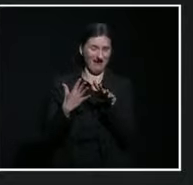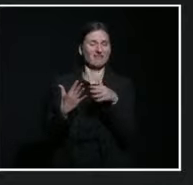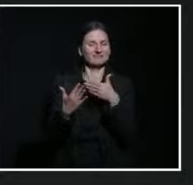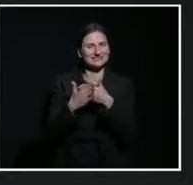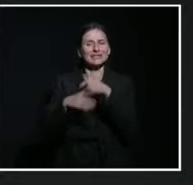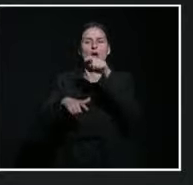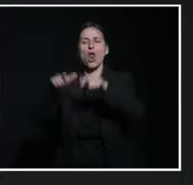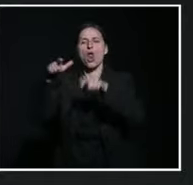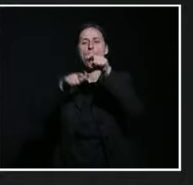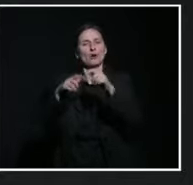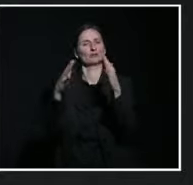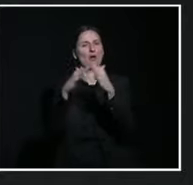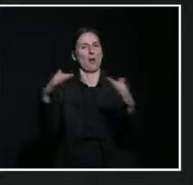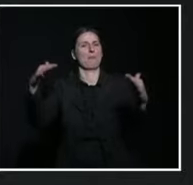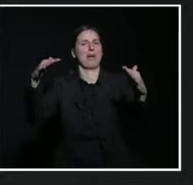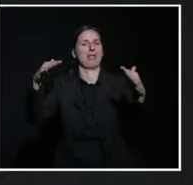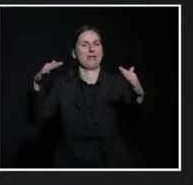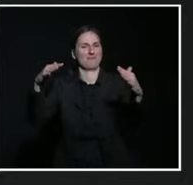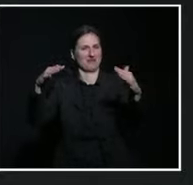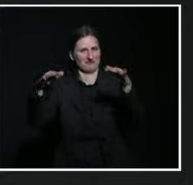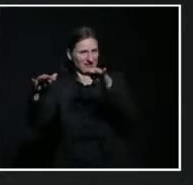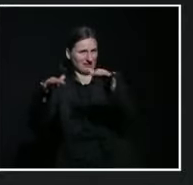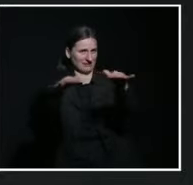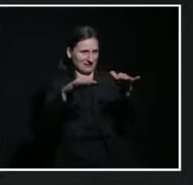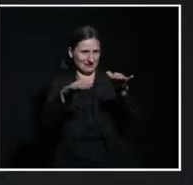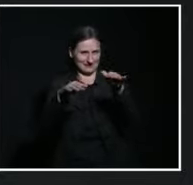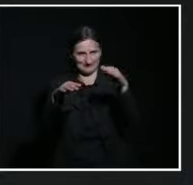auch in deutschen Parlamenten.